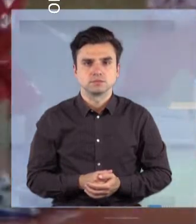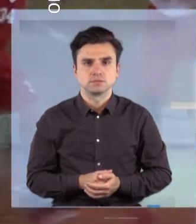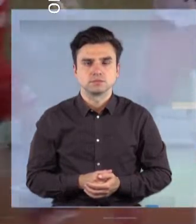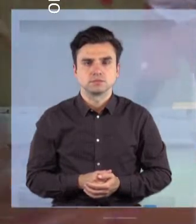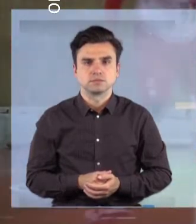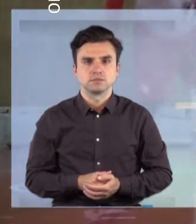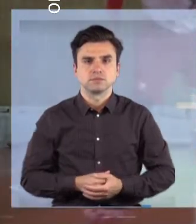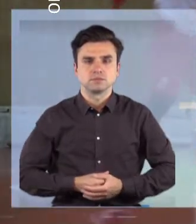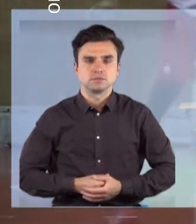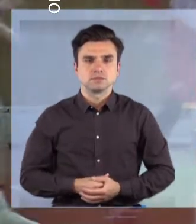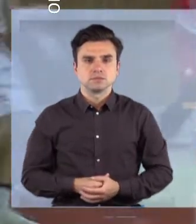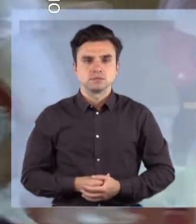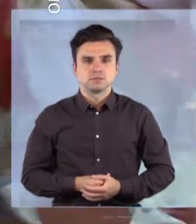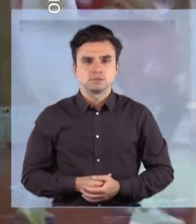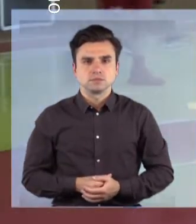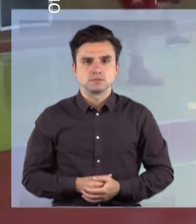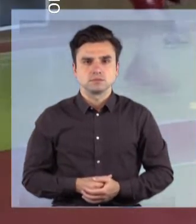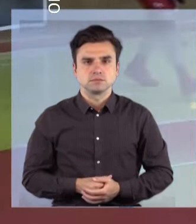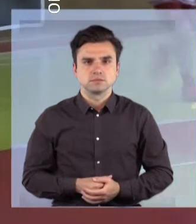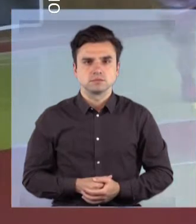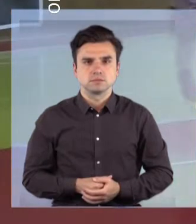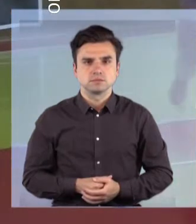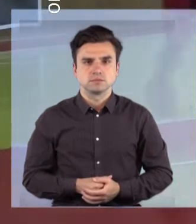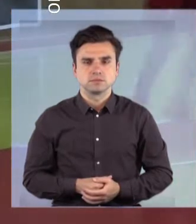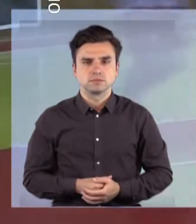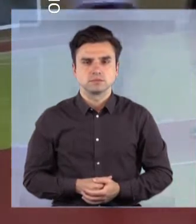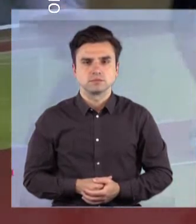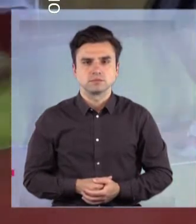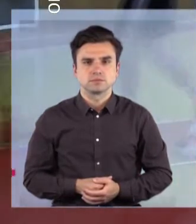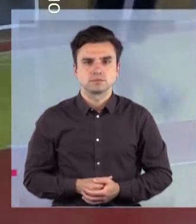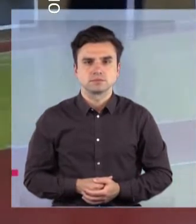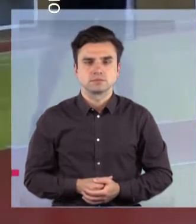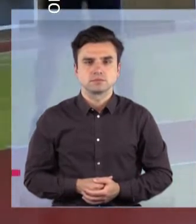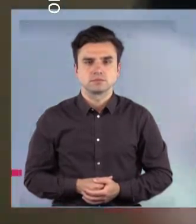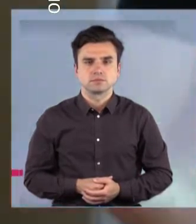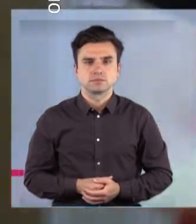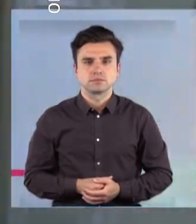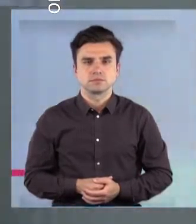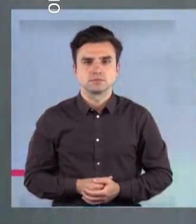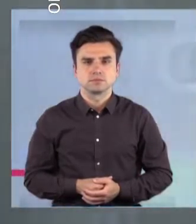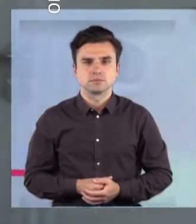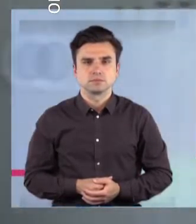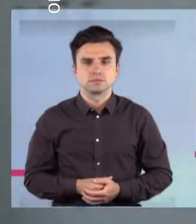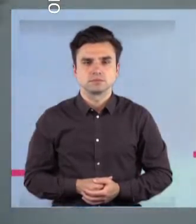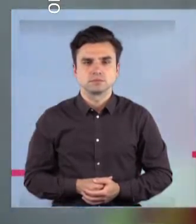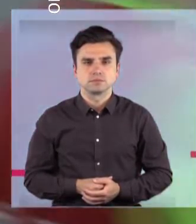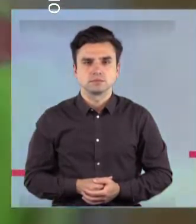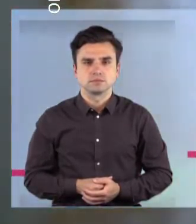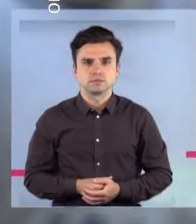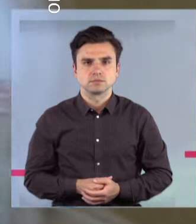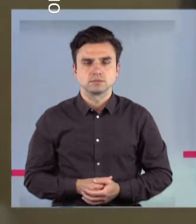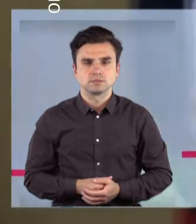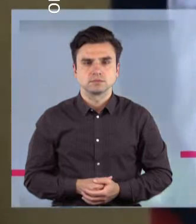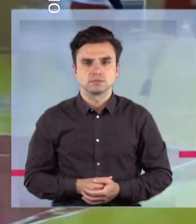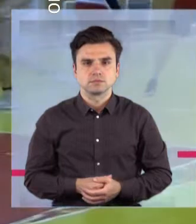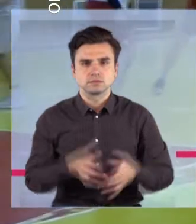Нині спортсмен грає у китайському клубі «Тайвань Бір», а колись виходив на майданчик у складі цієї ж команди. До Кривого Рогу кращий легіонер